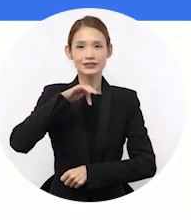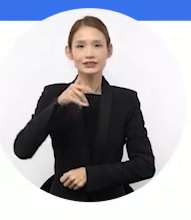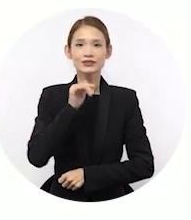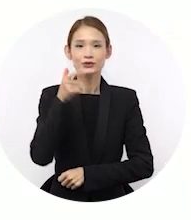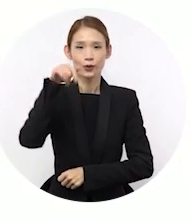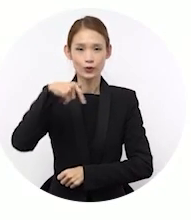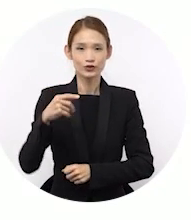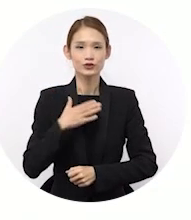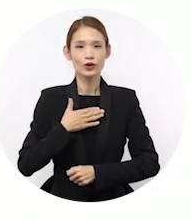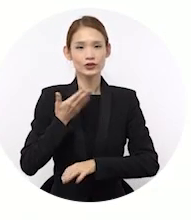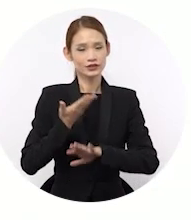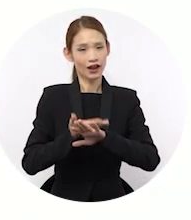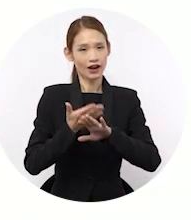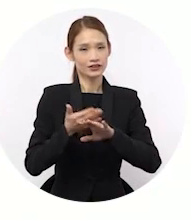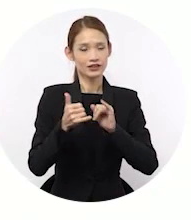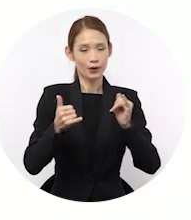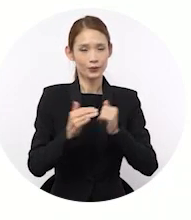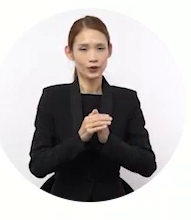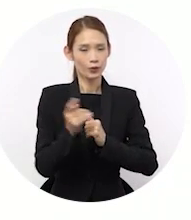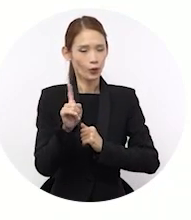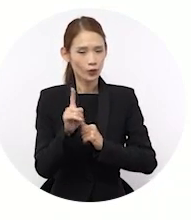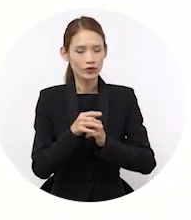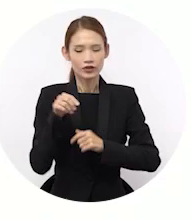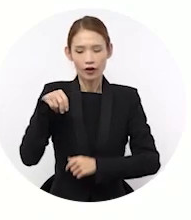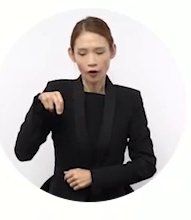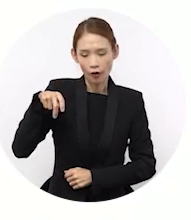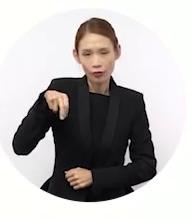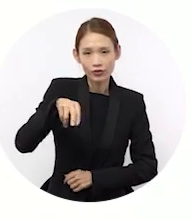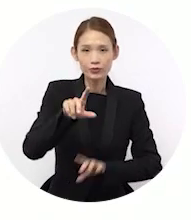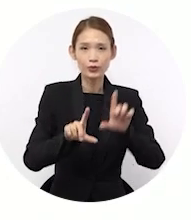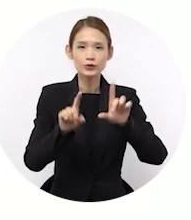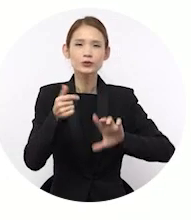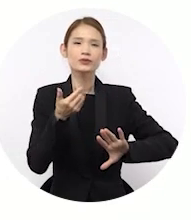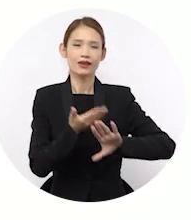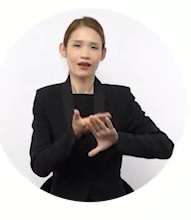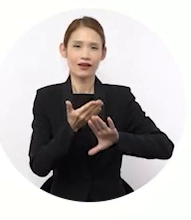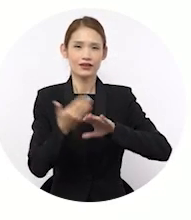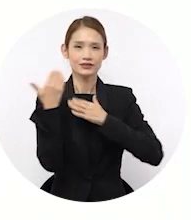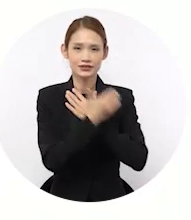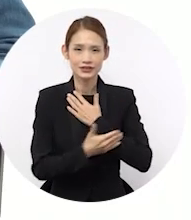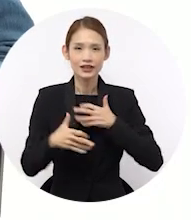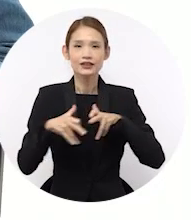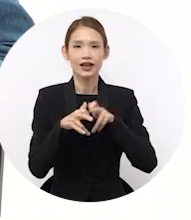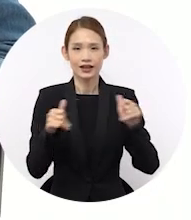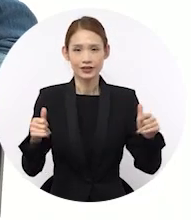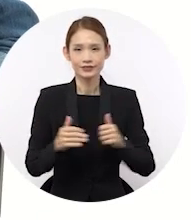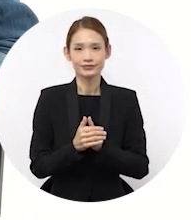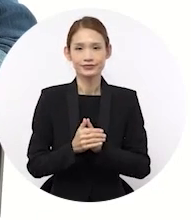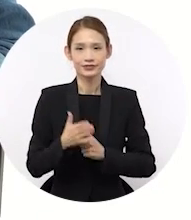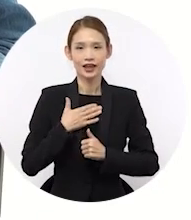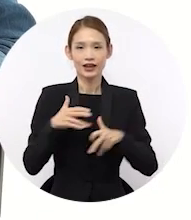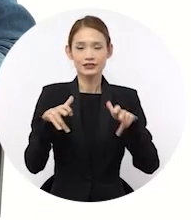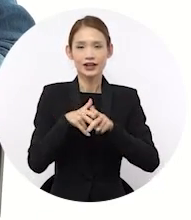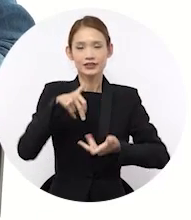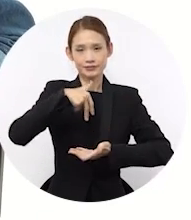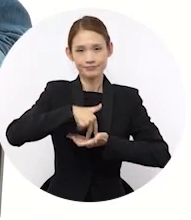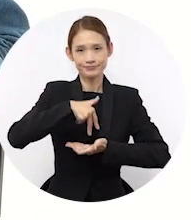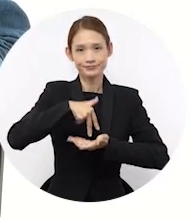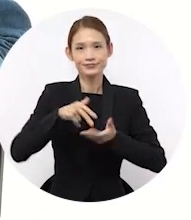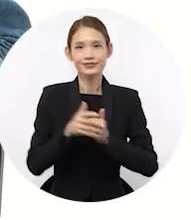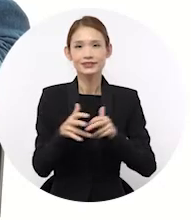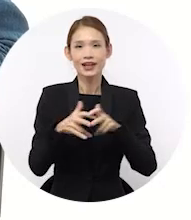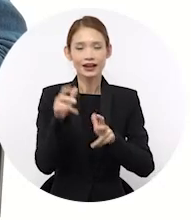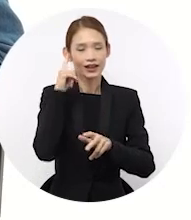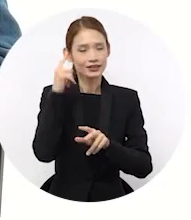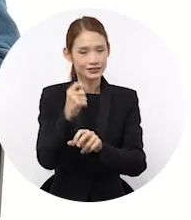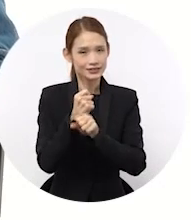신홍윤입니다. 그리고 저는 남들과 걷는 모양이 조금 다른 지체장애인 당사자예요. 오늘 제가 장애인 당사자로서